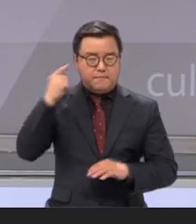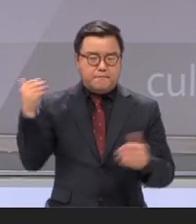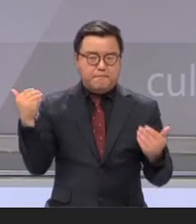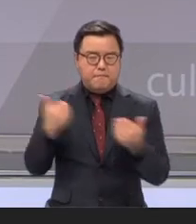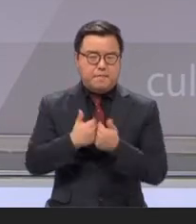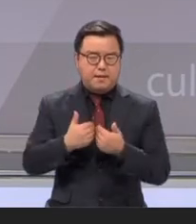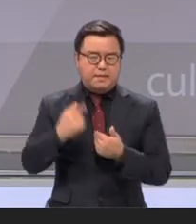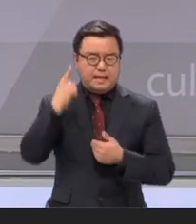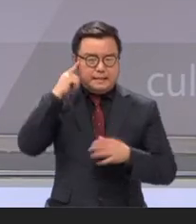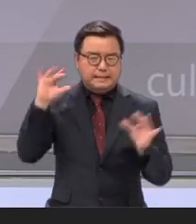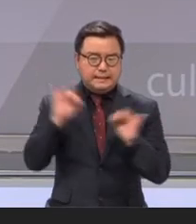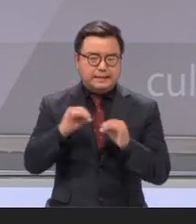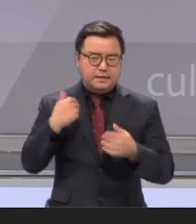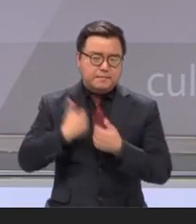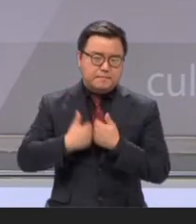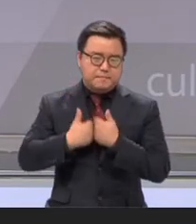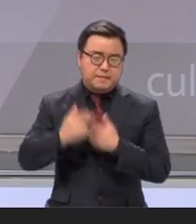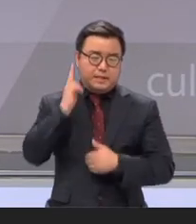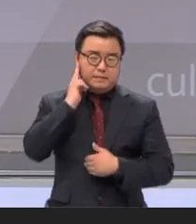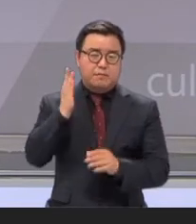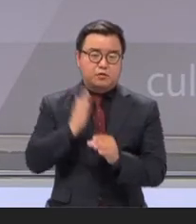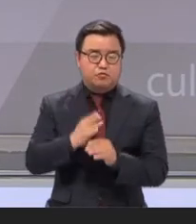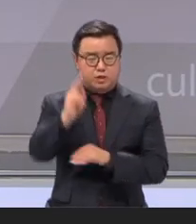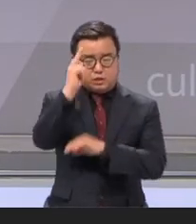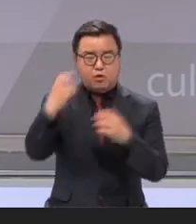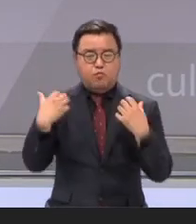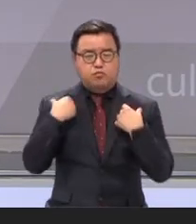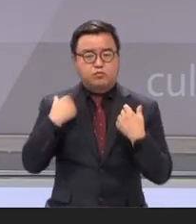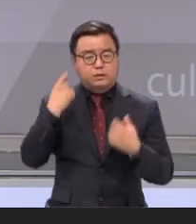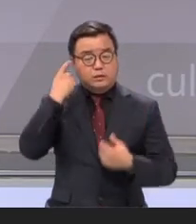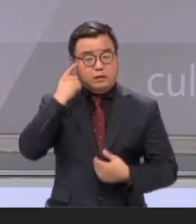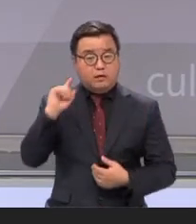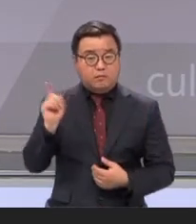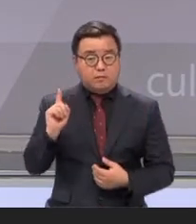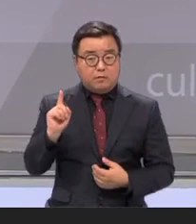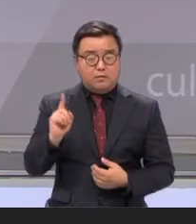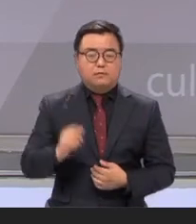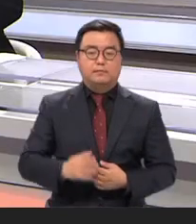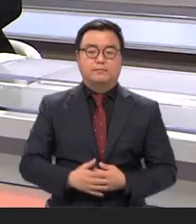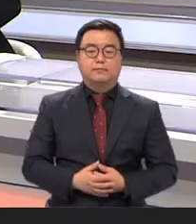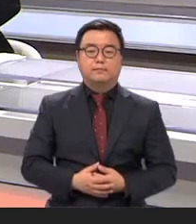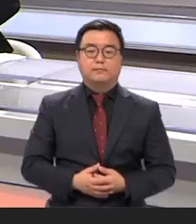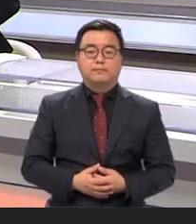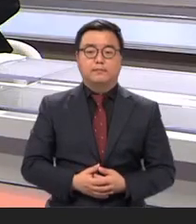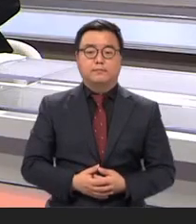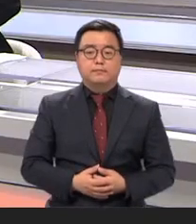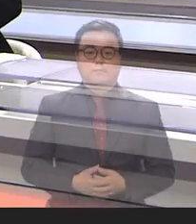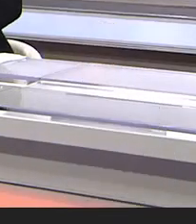정부는 무슨 생각을 하고 있을까 의문입니다. 이혜정 기자 수고하셨습니다.